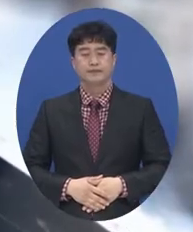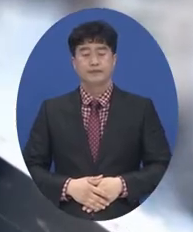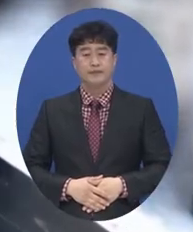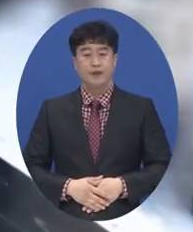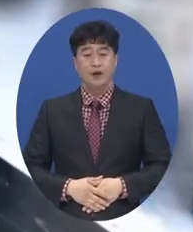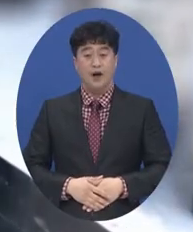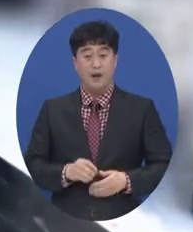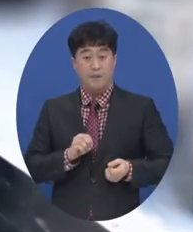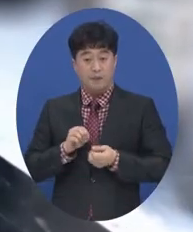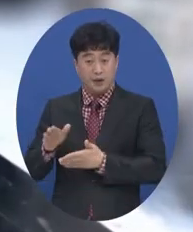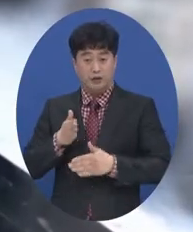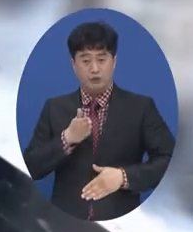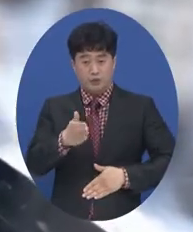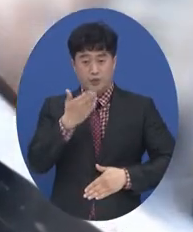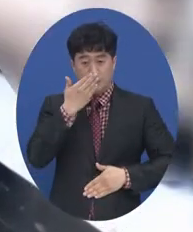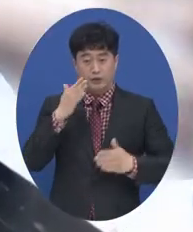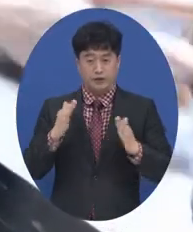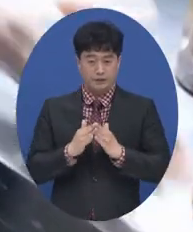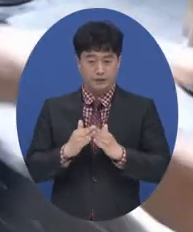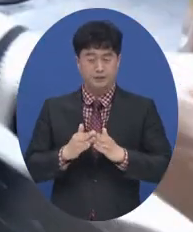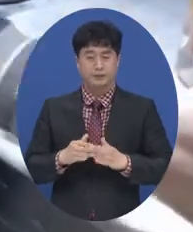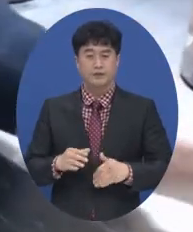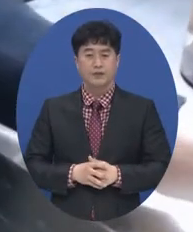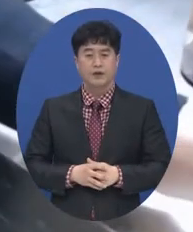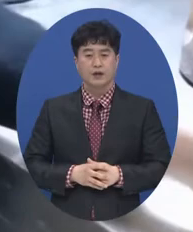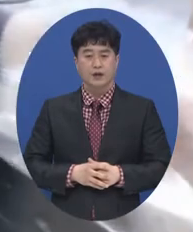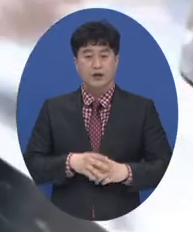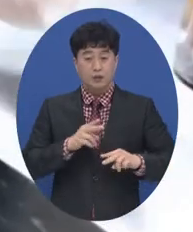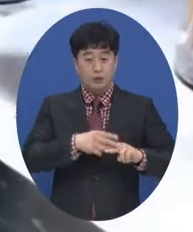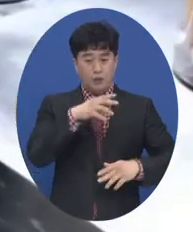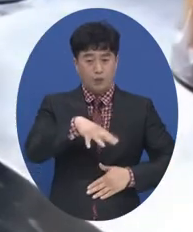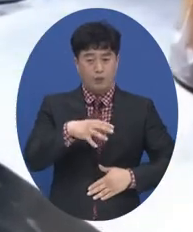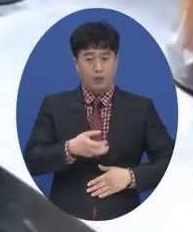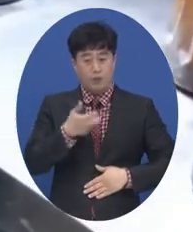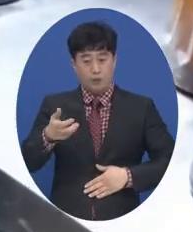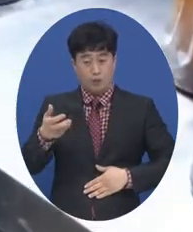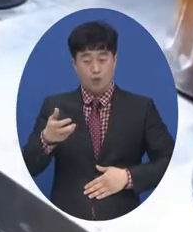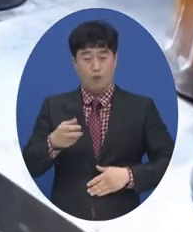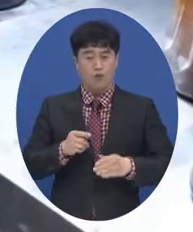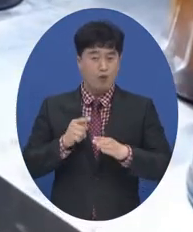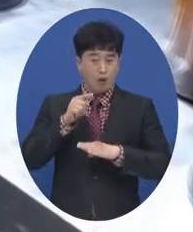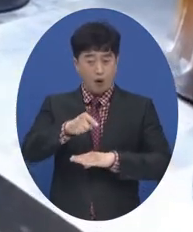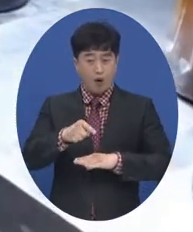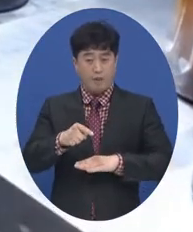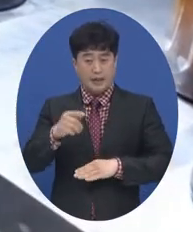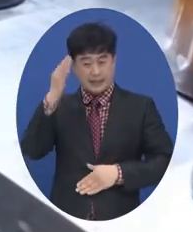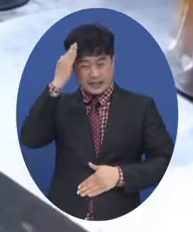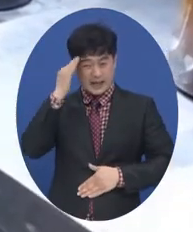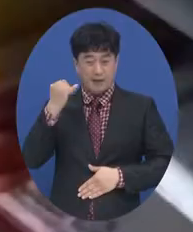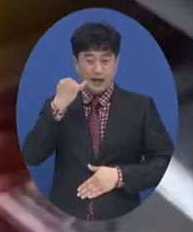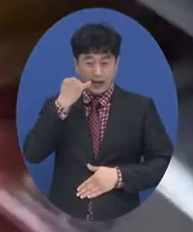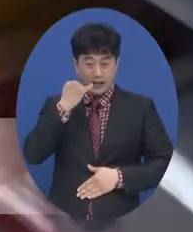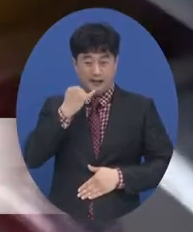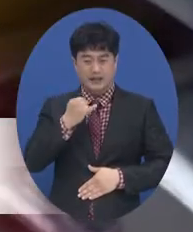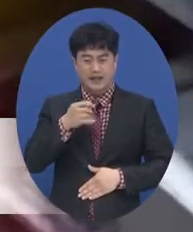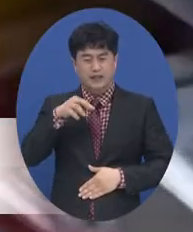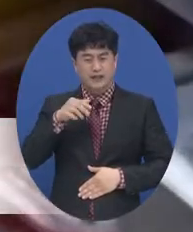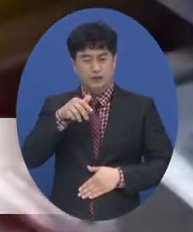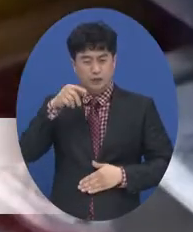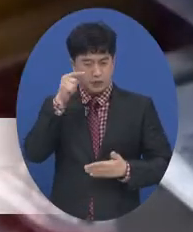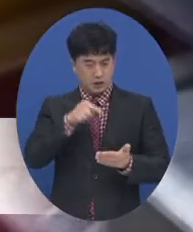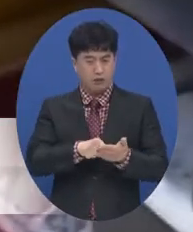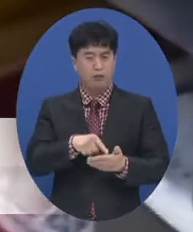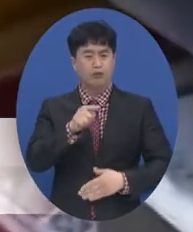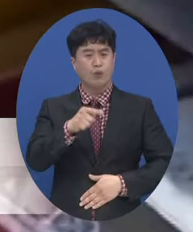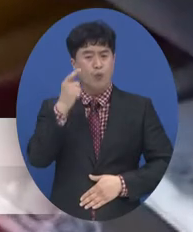한 배달 전문 음식점입니다. 주방에서 유통기한을 넘긴 간장과 식초가 나왔습니다. 근데 왜